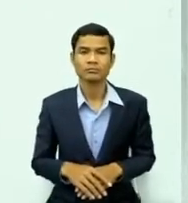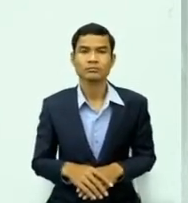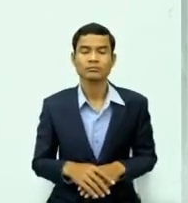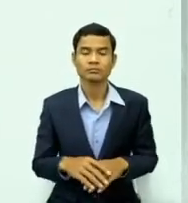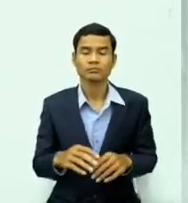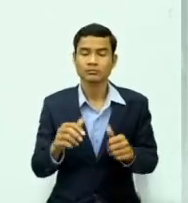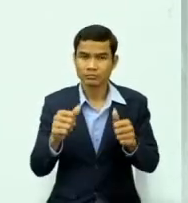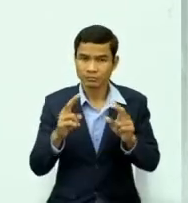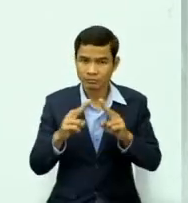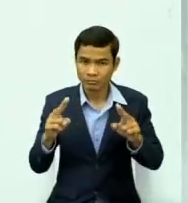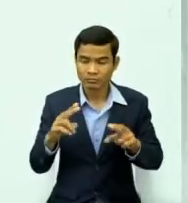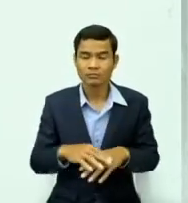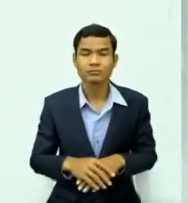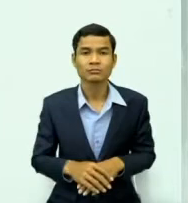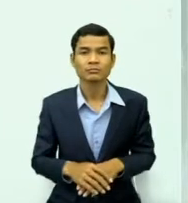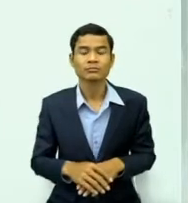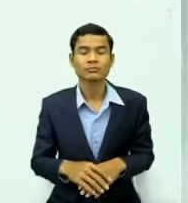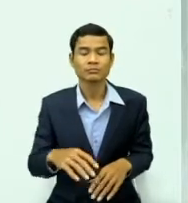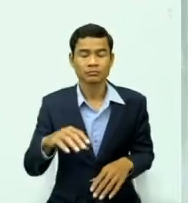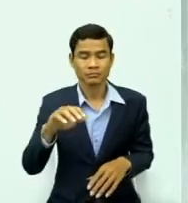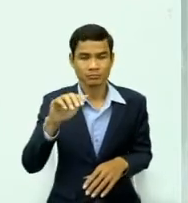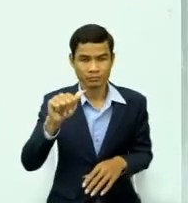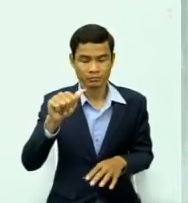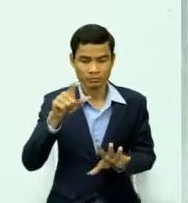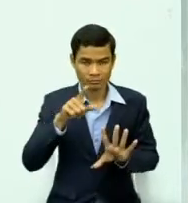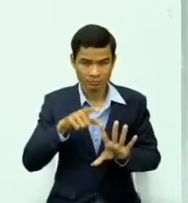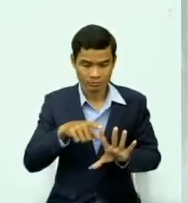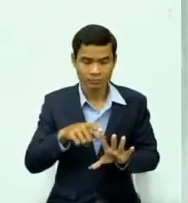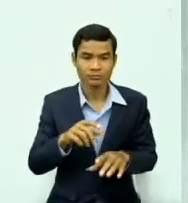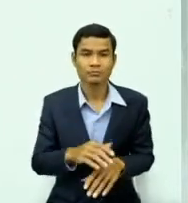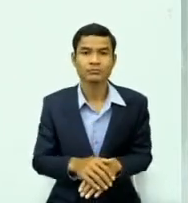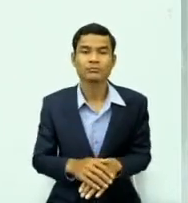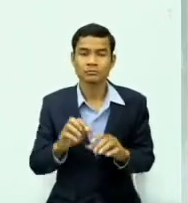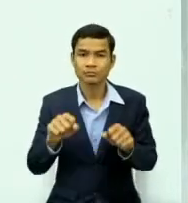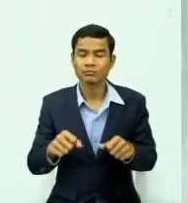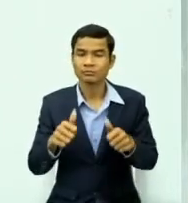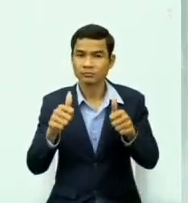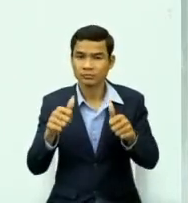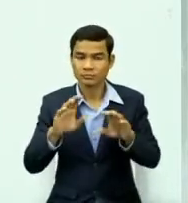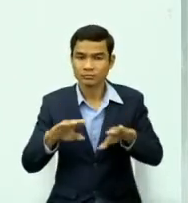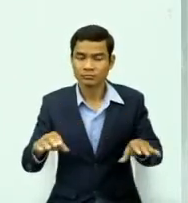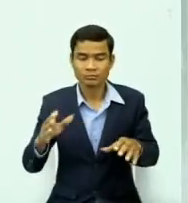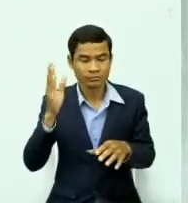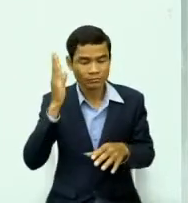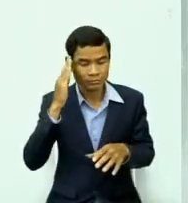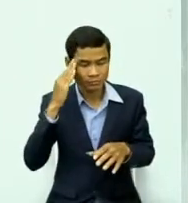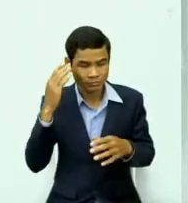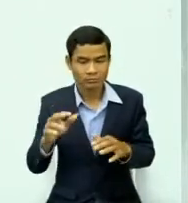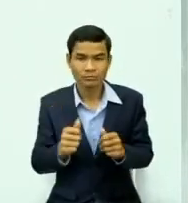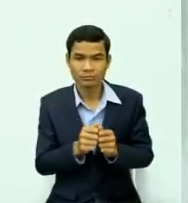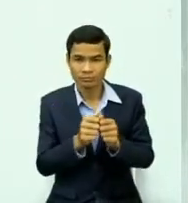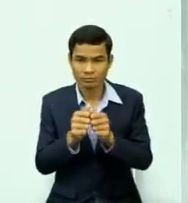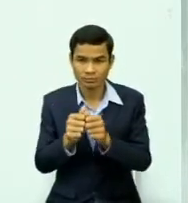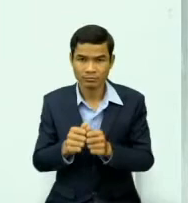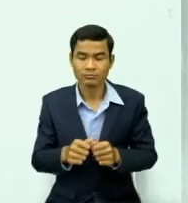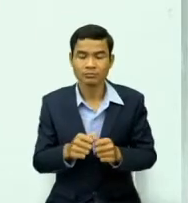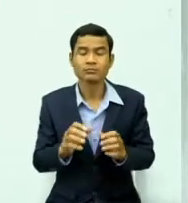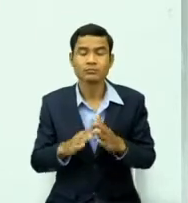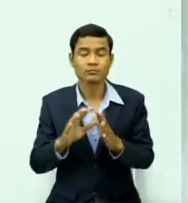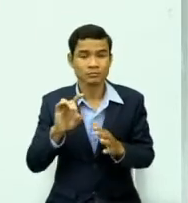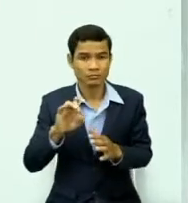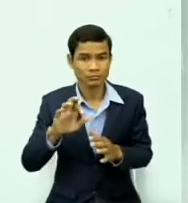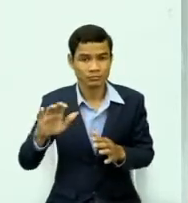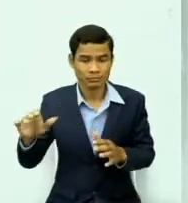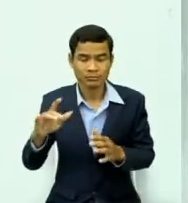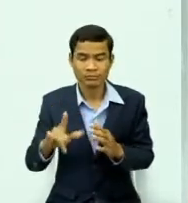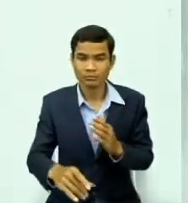chà là ơn hả con nhớ nhỏ nè con nó chà để cho nét con squat chỉ mùi nắng chà xuống trên đẹp